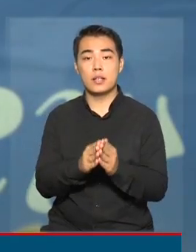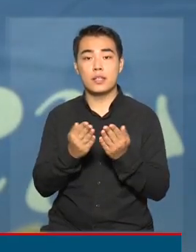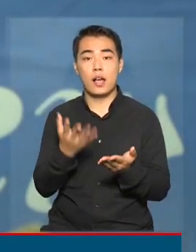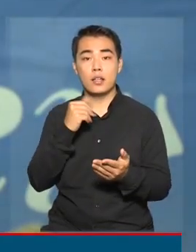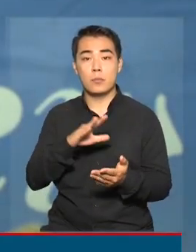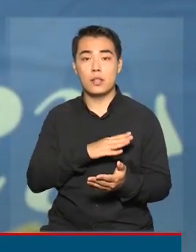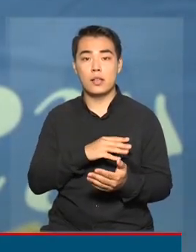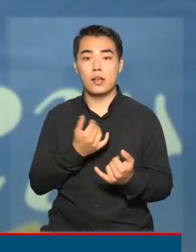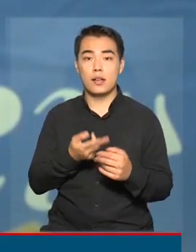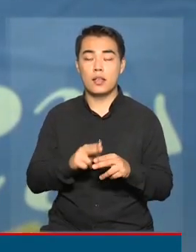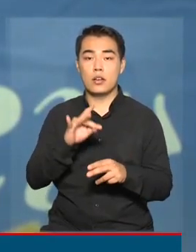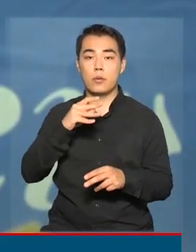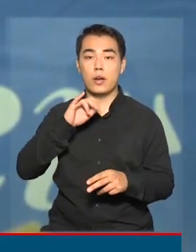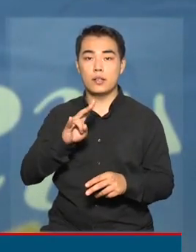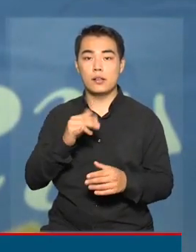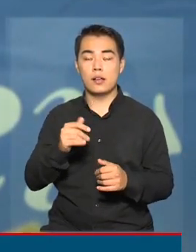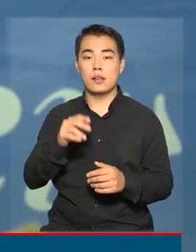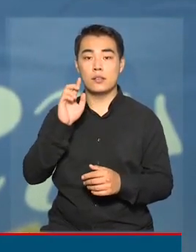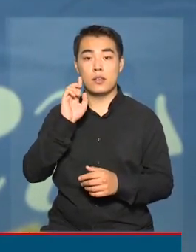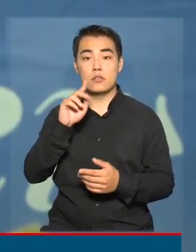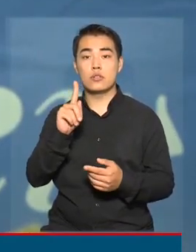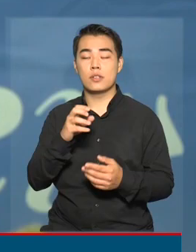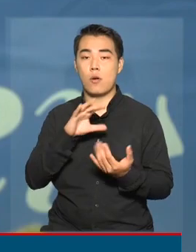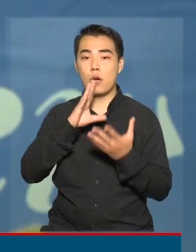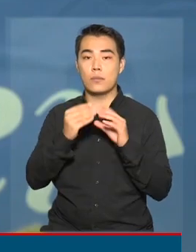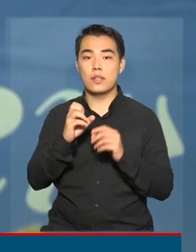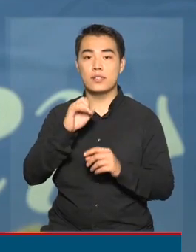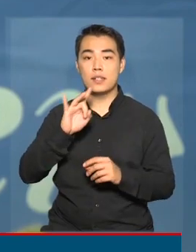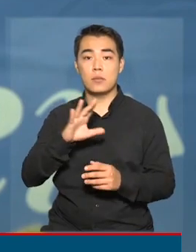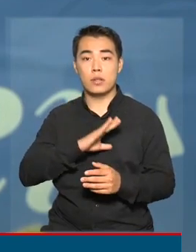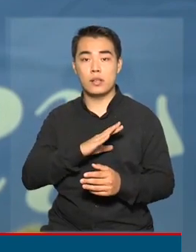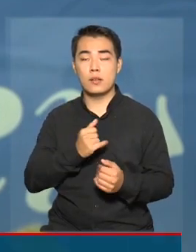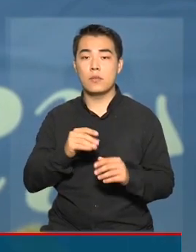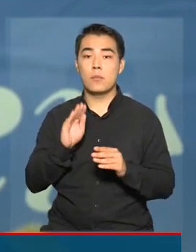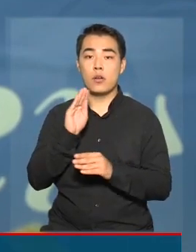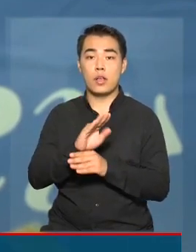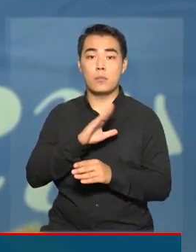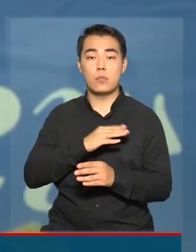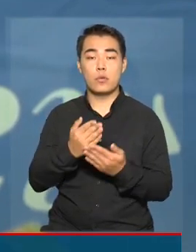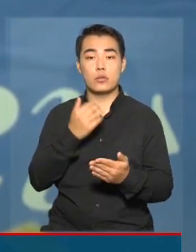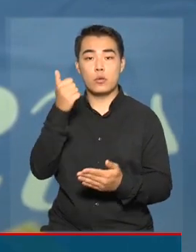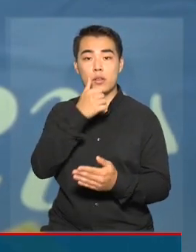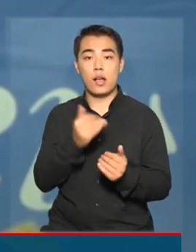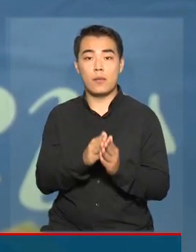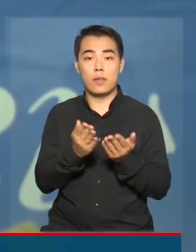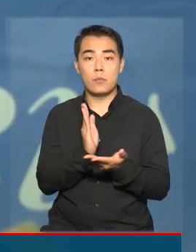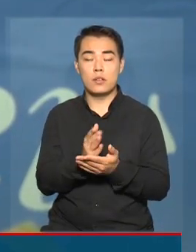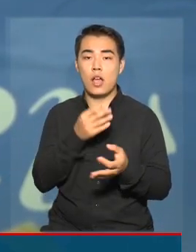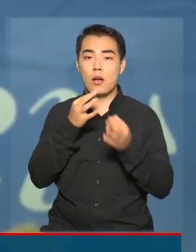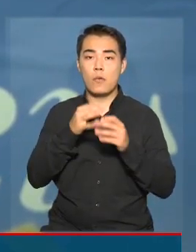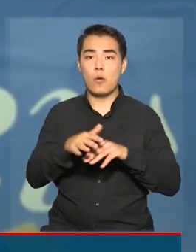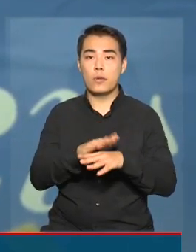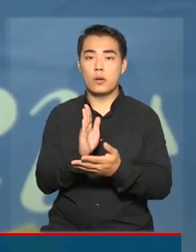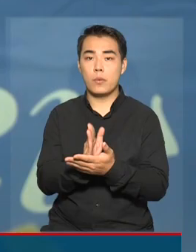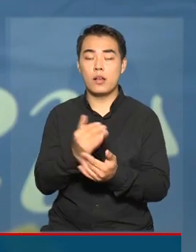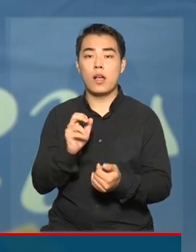я написал, это роман о Кенесары Хане под названием «Семь сержей Зундигасерт». Он был опубликован в прошлом году, и теперь его активно обсуждают в обществе.